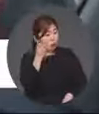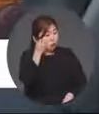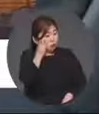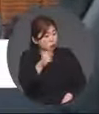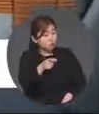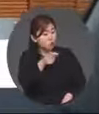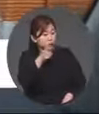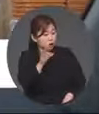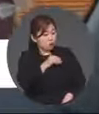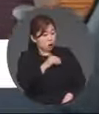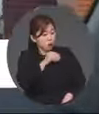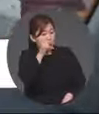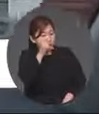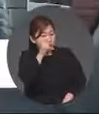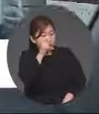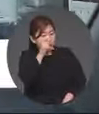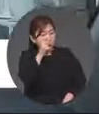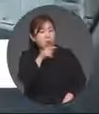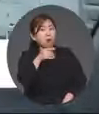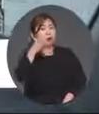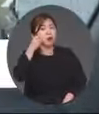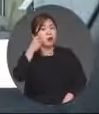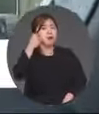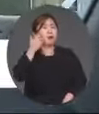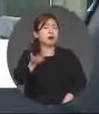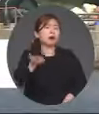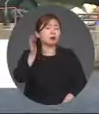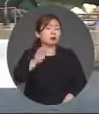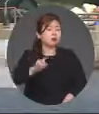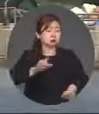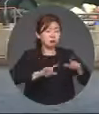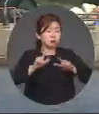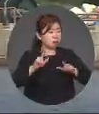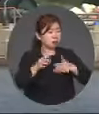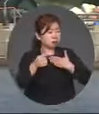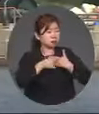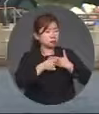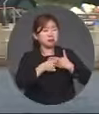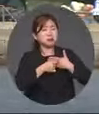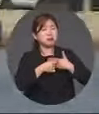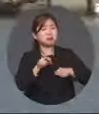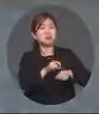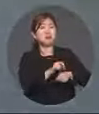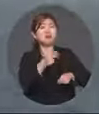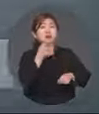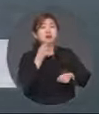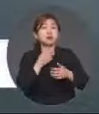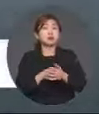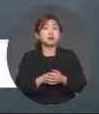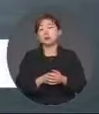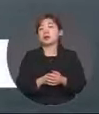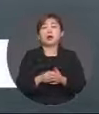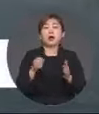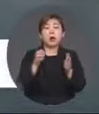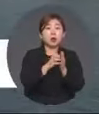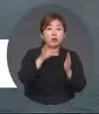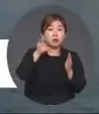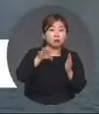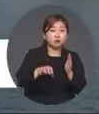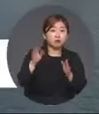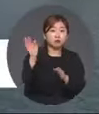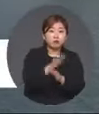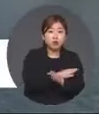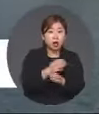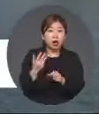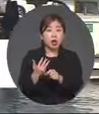옷이 일처지 내가 물이라도 받지. 근데 그런 건 아니고. 이들은 거제를 벗어난 지 약 8시간 30분 만에